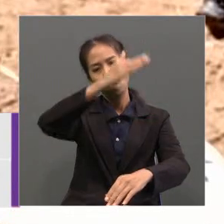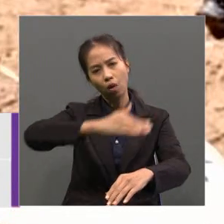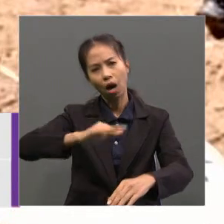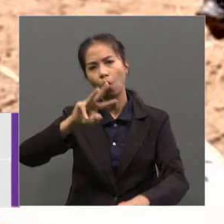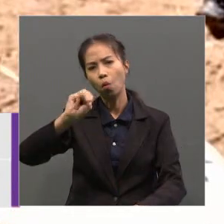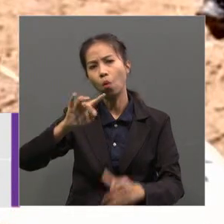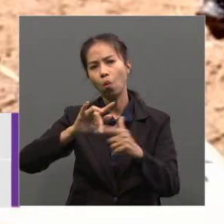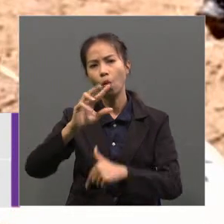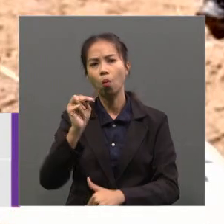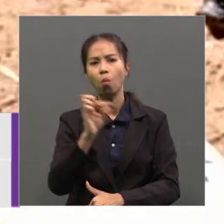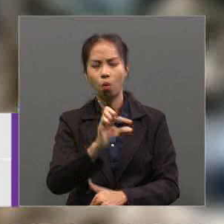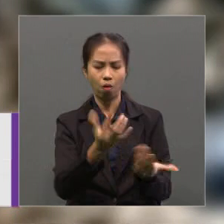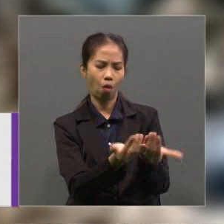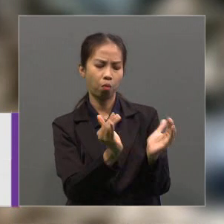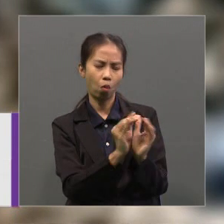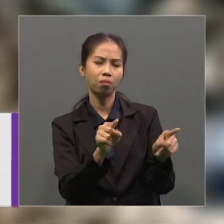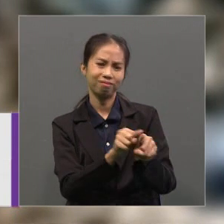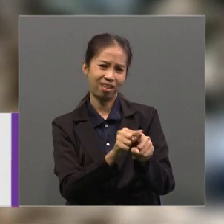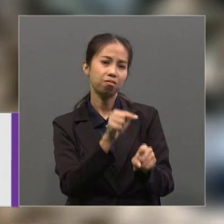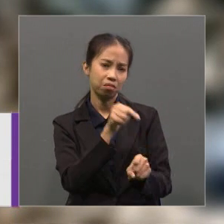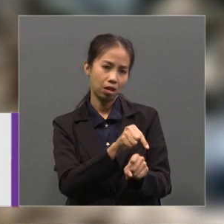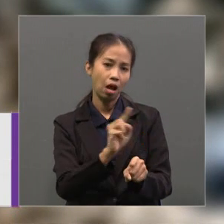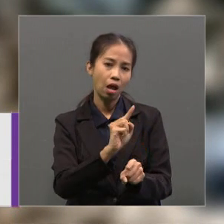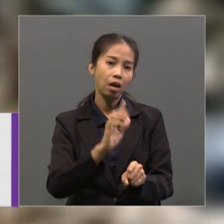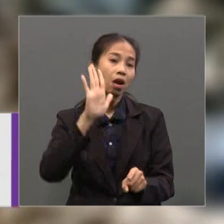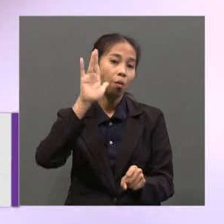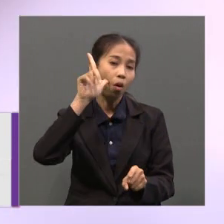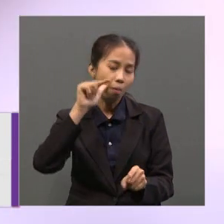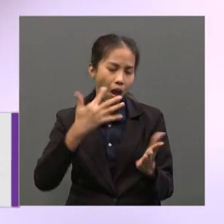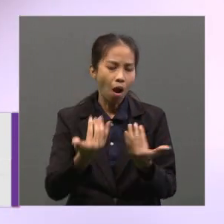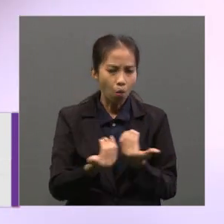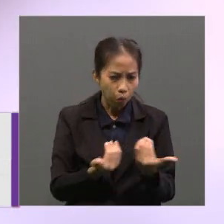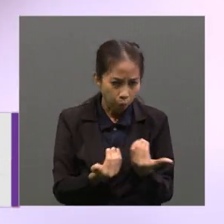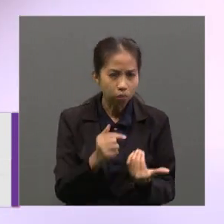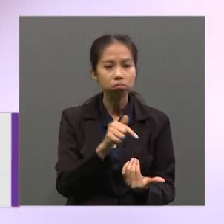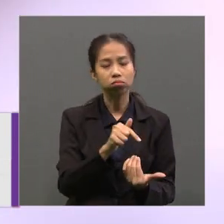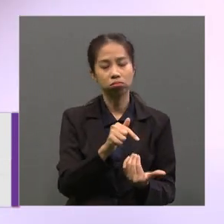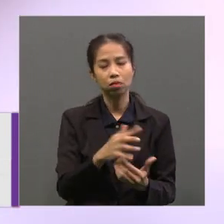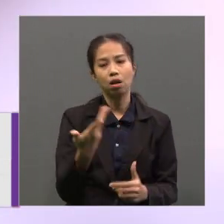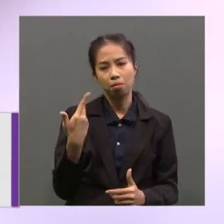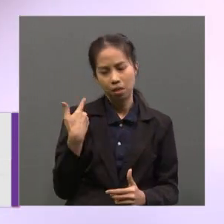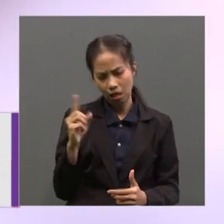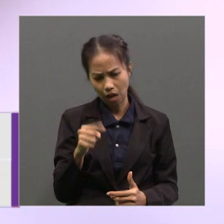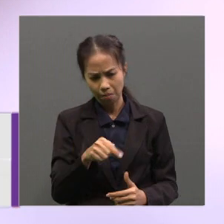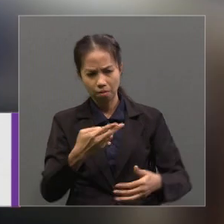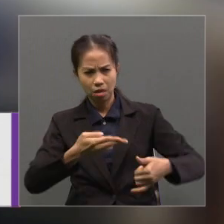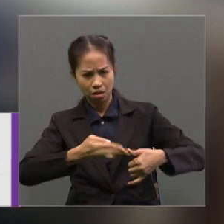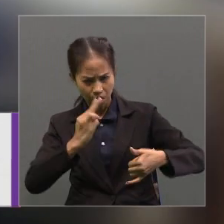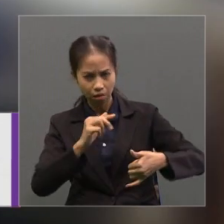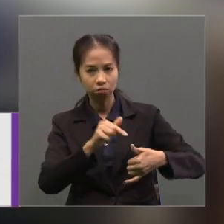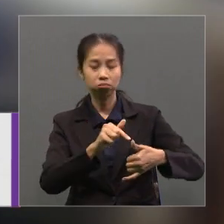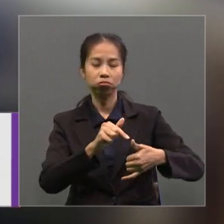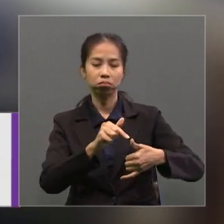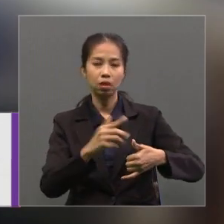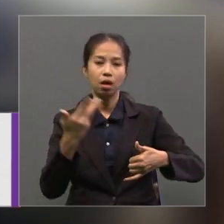ครอบครัวเดียวกันผู้ตายเป็นสามีภรรยาและลูกอายุ 3เดือน 7ขวบและ 10ขวบมีร่องรอยการถูกยิงด้วยอาวุธปืน